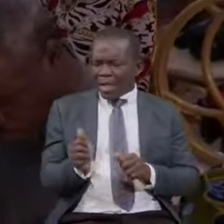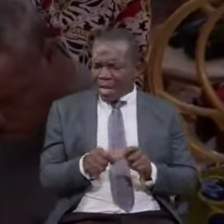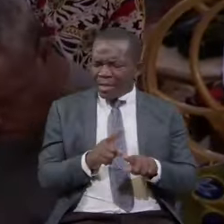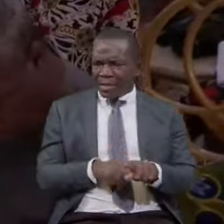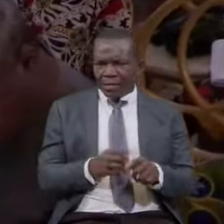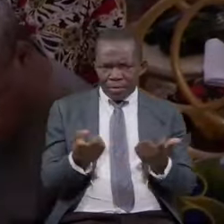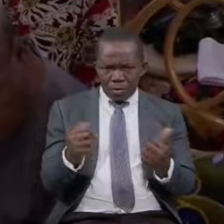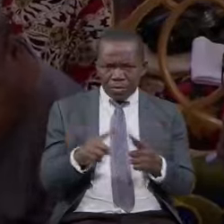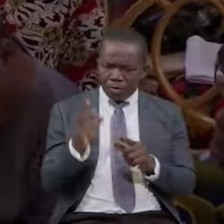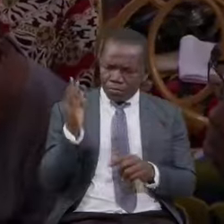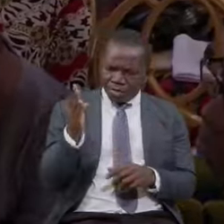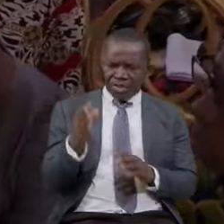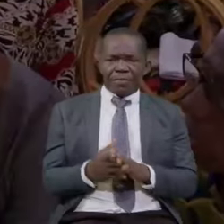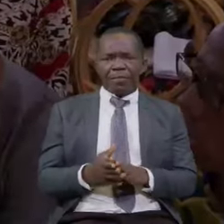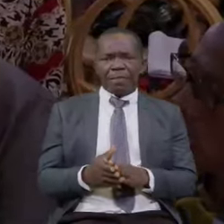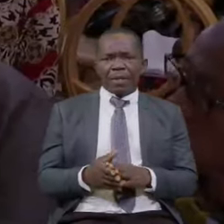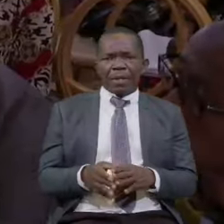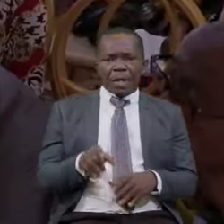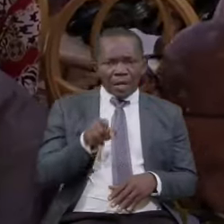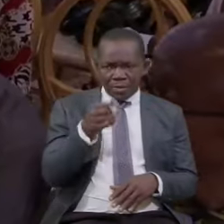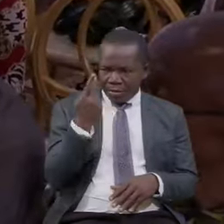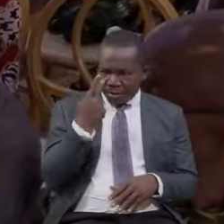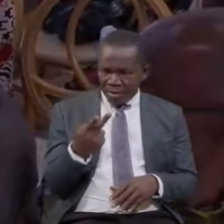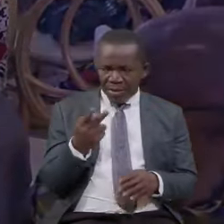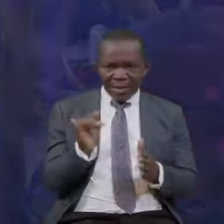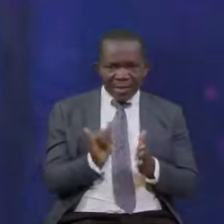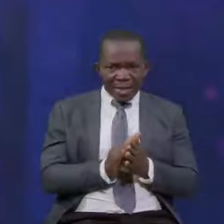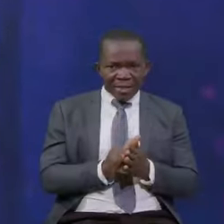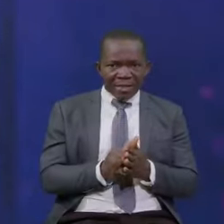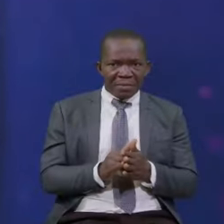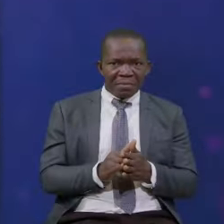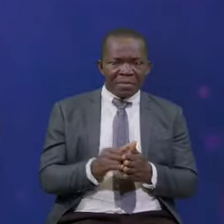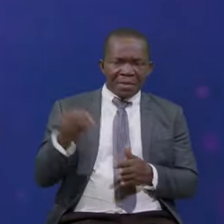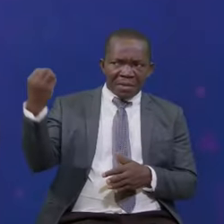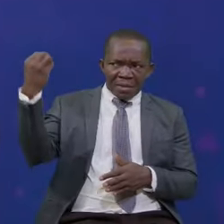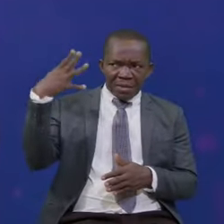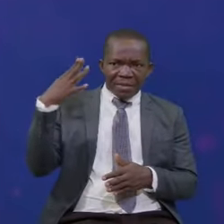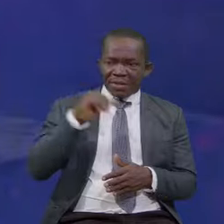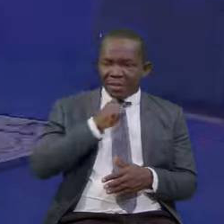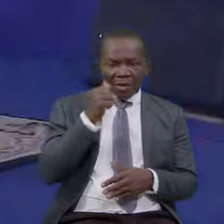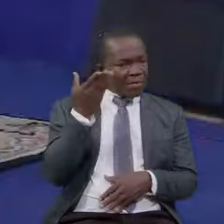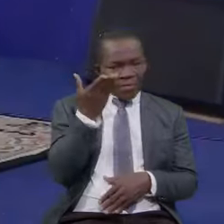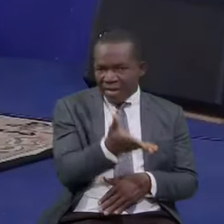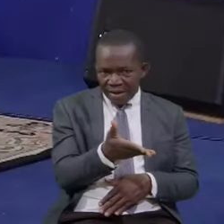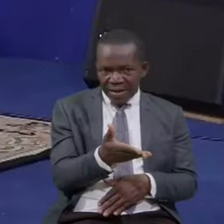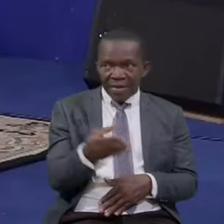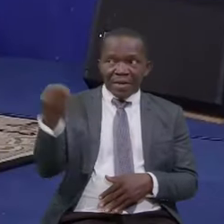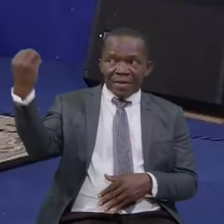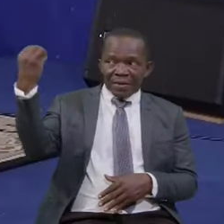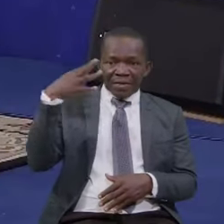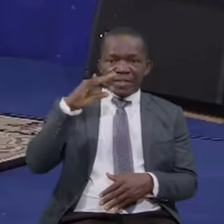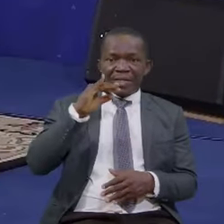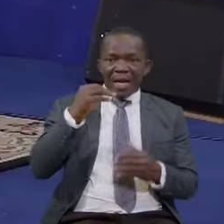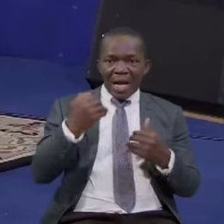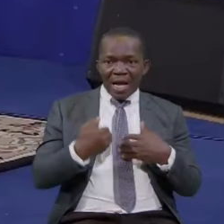et tu vois que la grâce C évaporer que la grâce n'est pas là la bonté